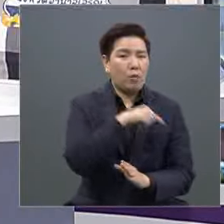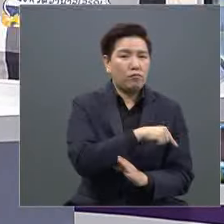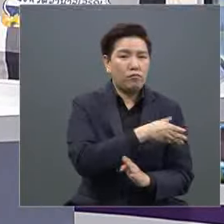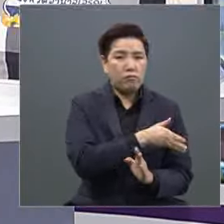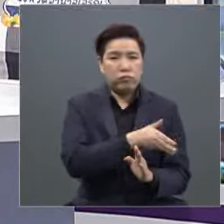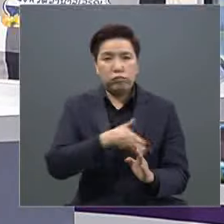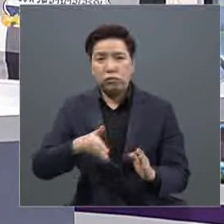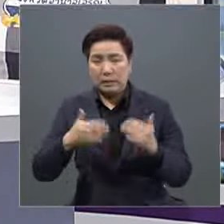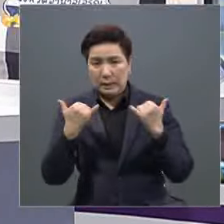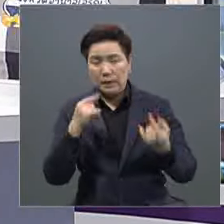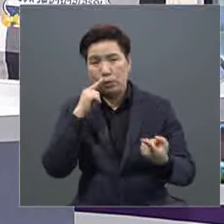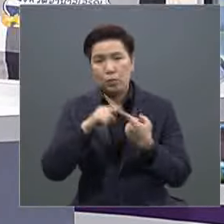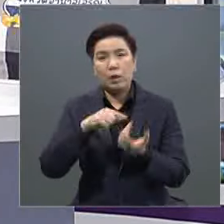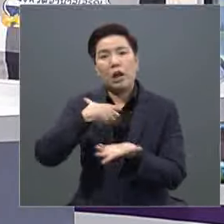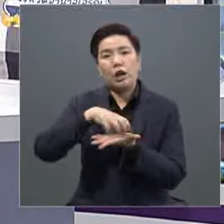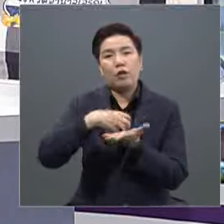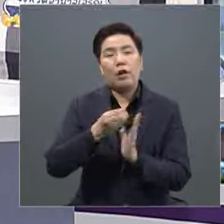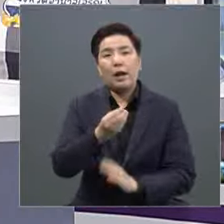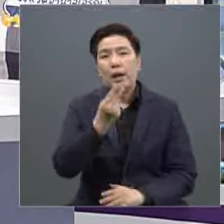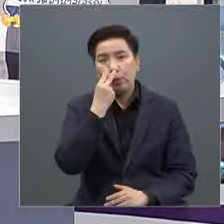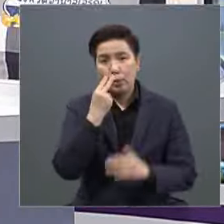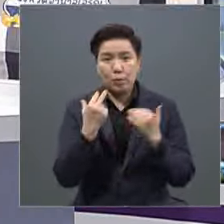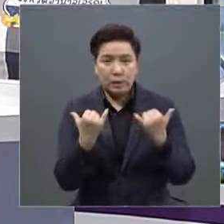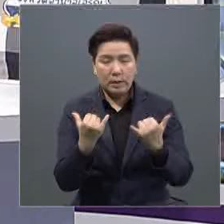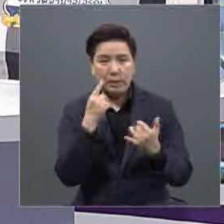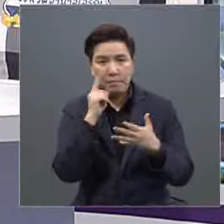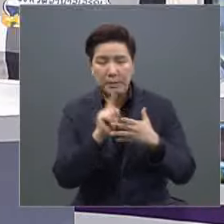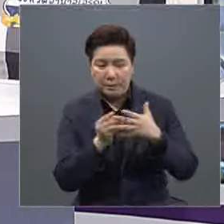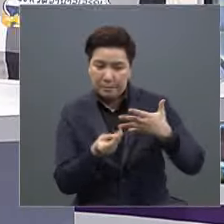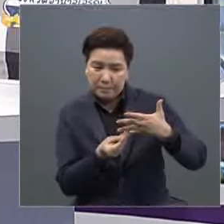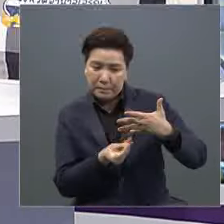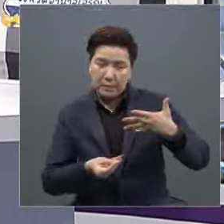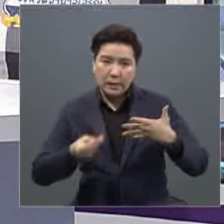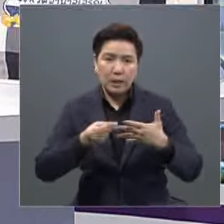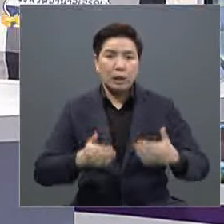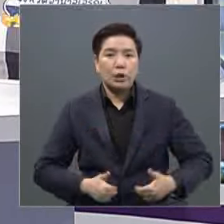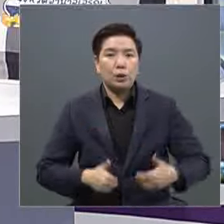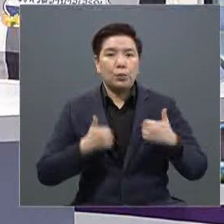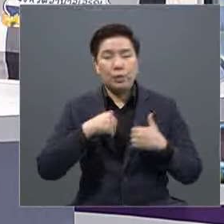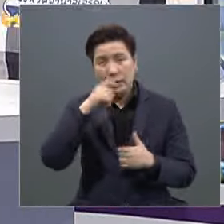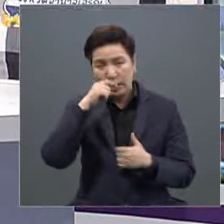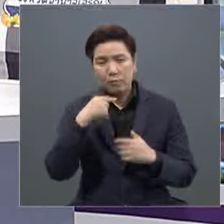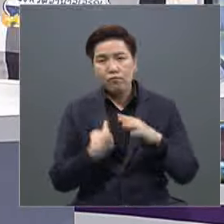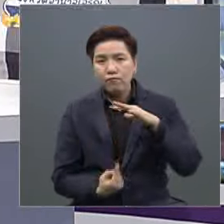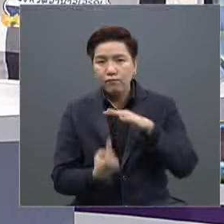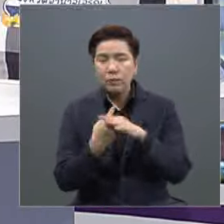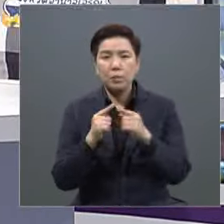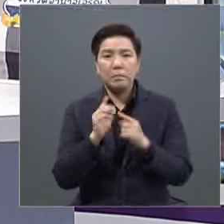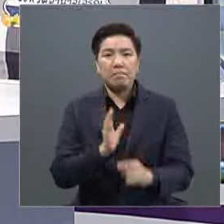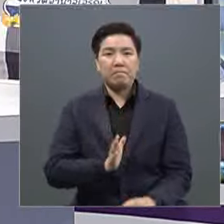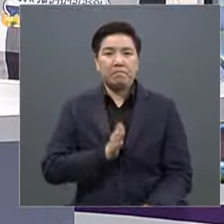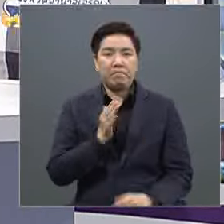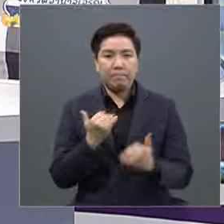จจุบันในผ้าขาวม้าเดอะซีรีส์ EP 3ค่ะยกระดับสีสันวิถีไทยสู่สินค้าโดนใจระดับพรีเมียมกัน